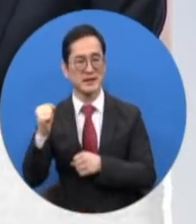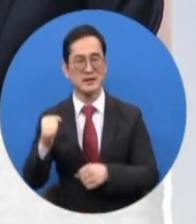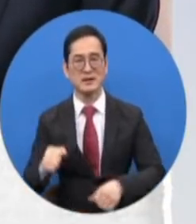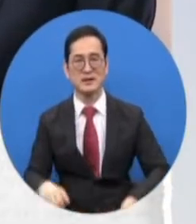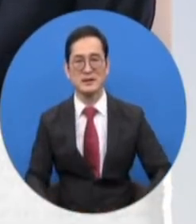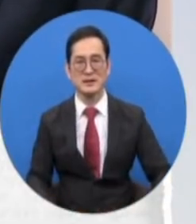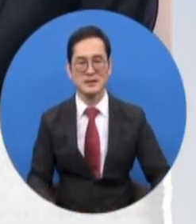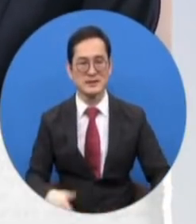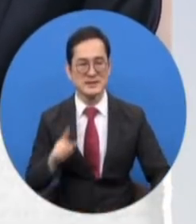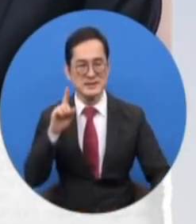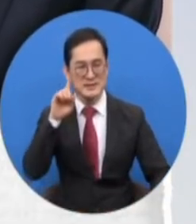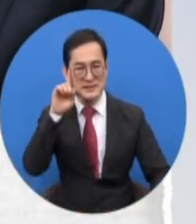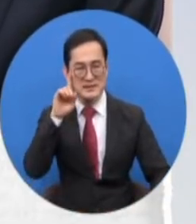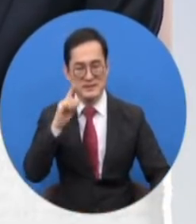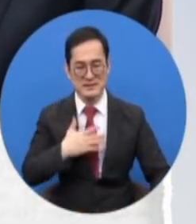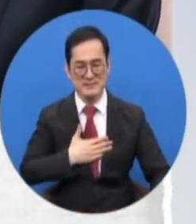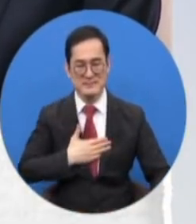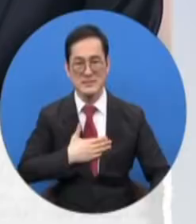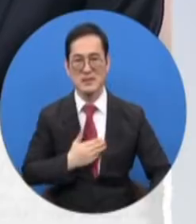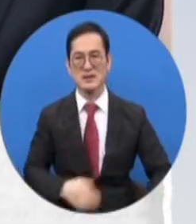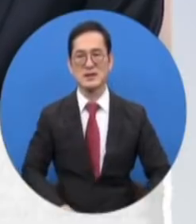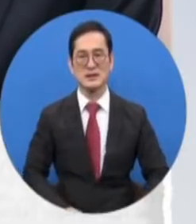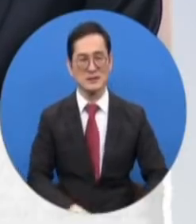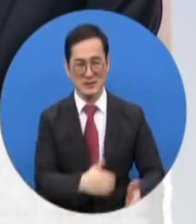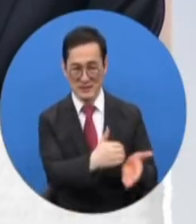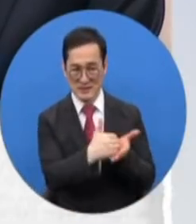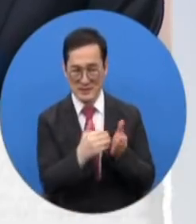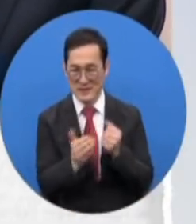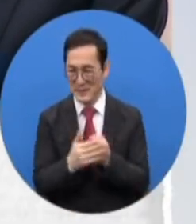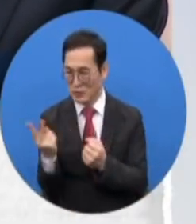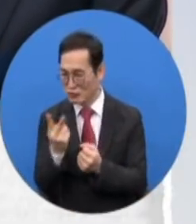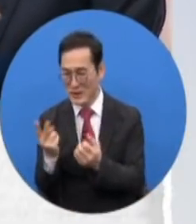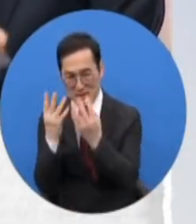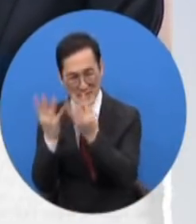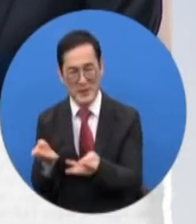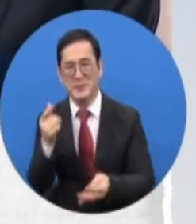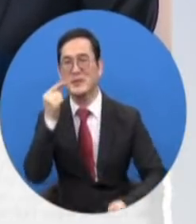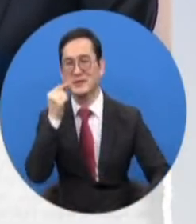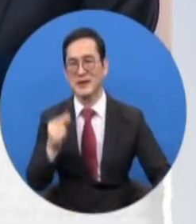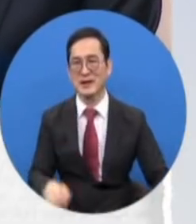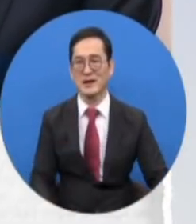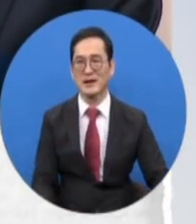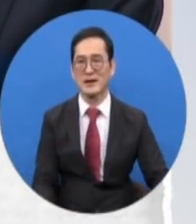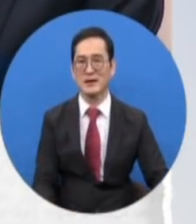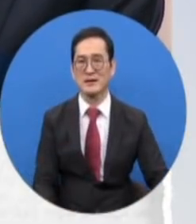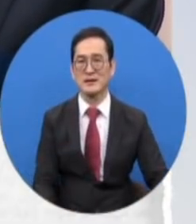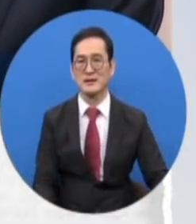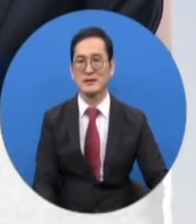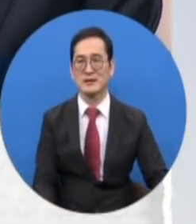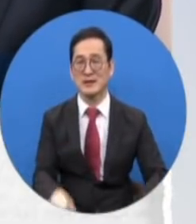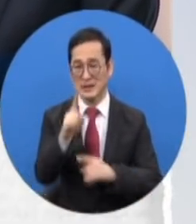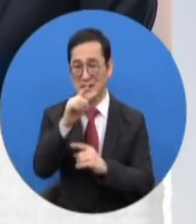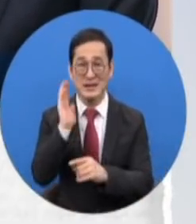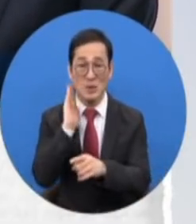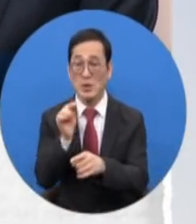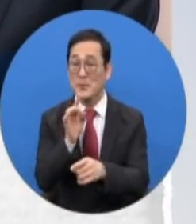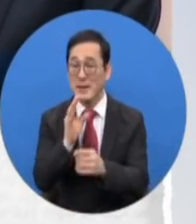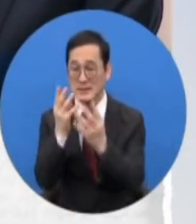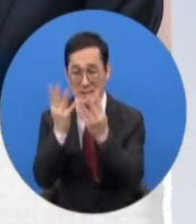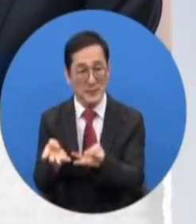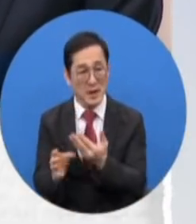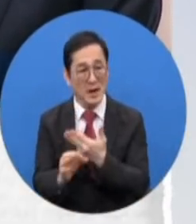다 사면할 수 없는 거죠. 이제 이미 얘기한 상태에서. 네. 그럼 만약에 이명박 대통령만 사면을 했다. 그럼 당연히 오히려 지지층 반발만 더